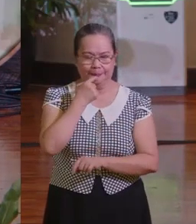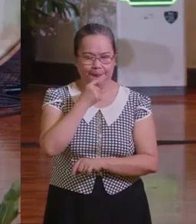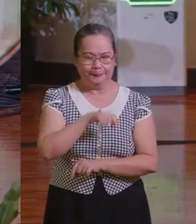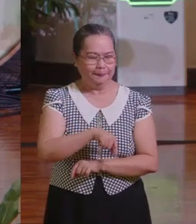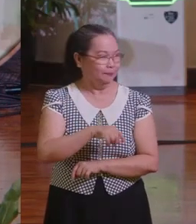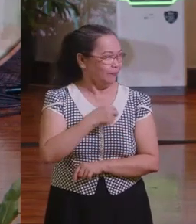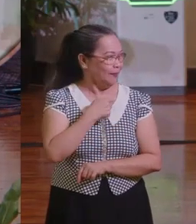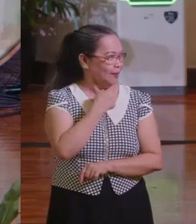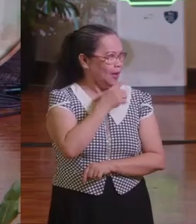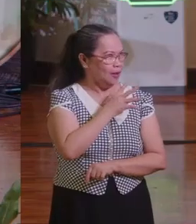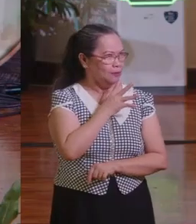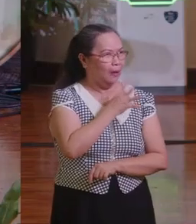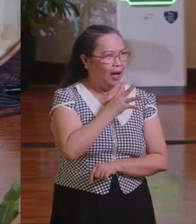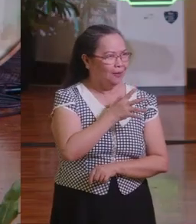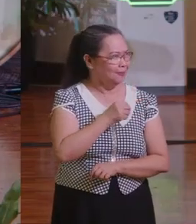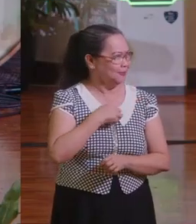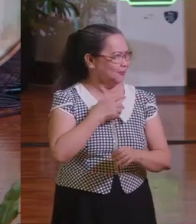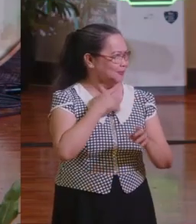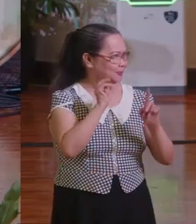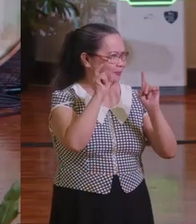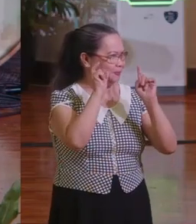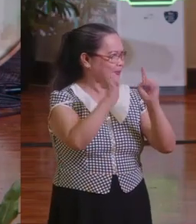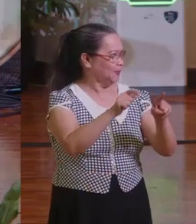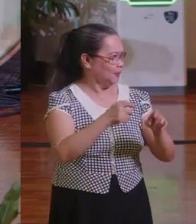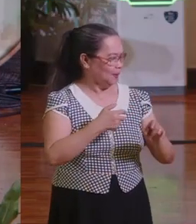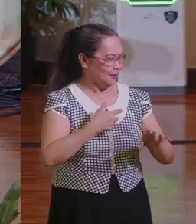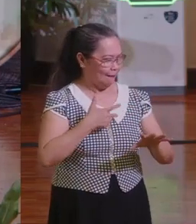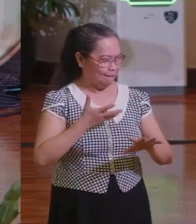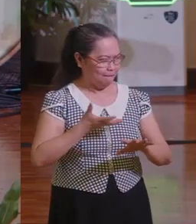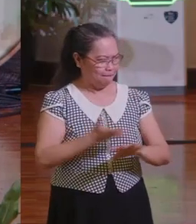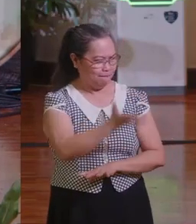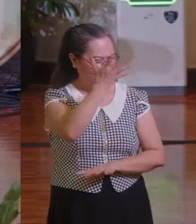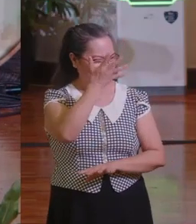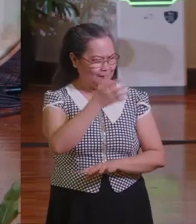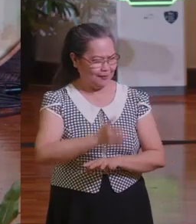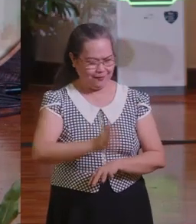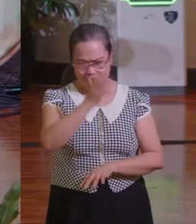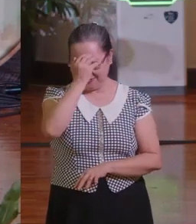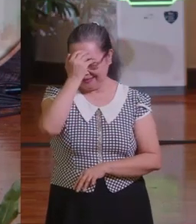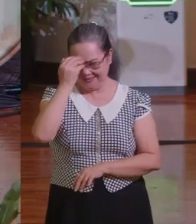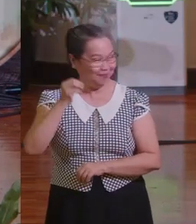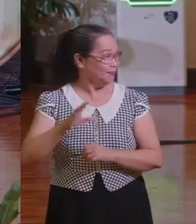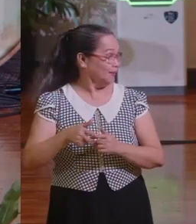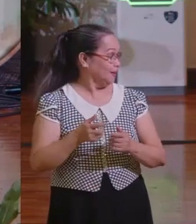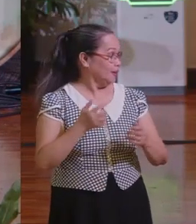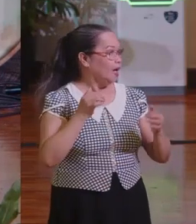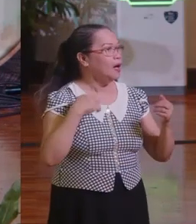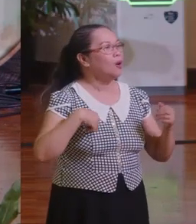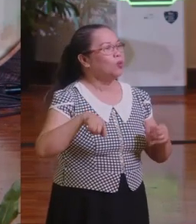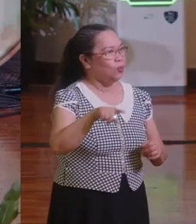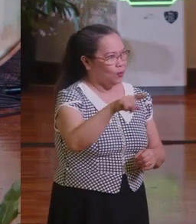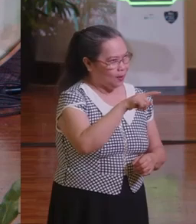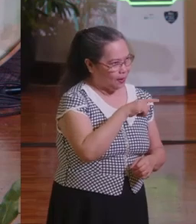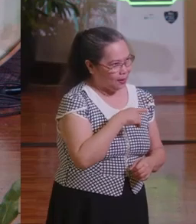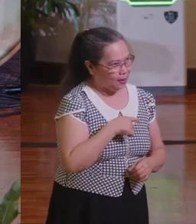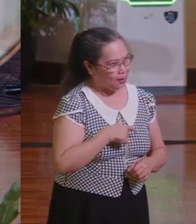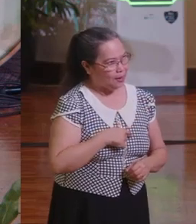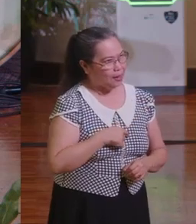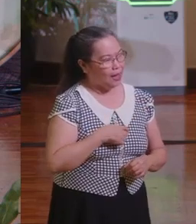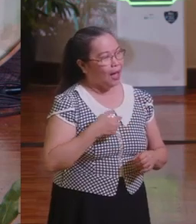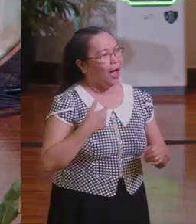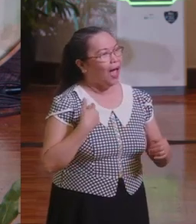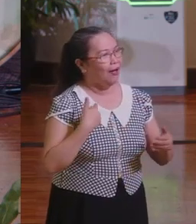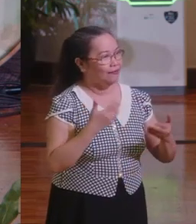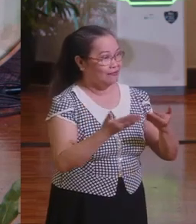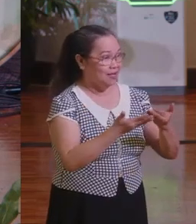meron na kayong nasigawan, meron na kayong napabayaan. Mga kapatid, tayo ay